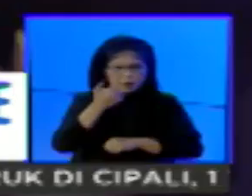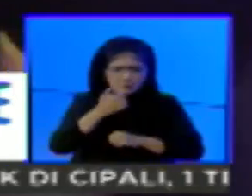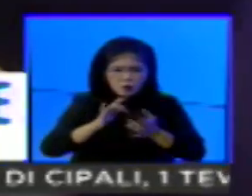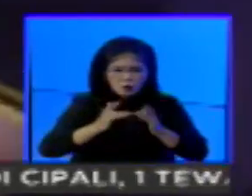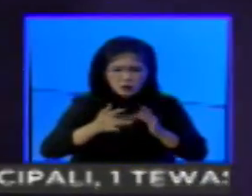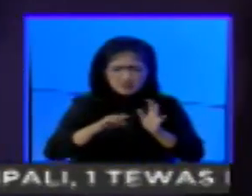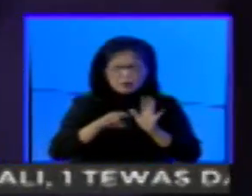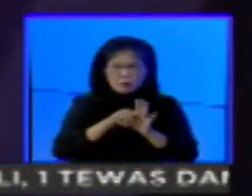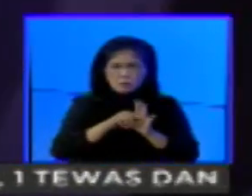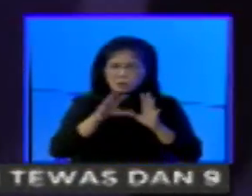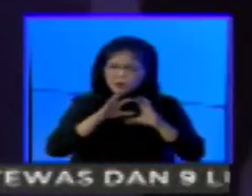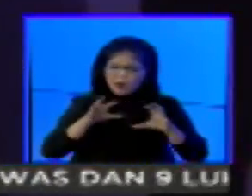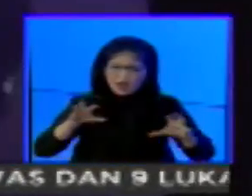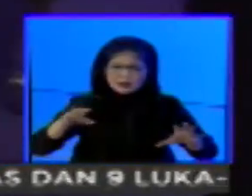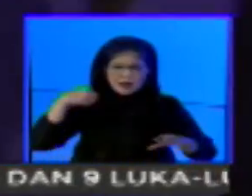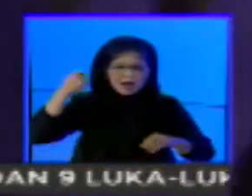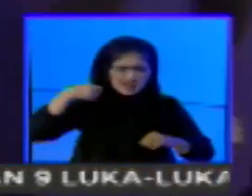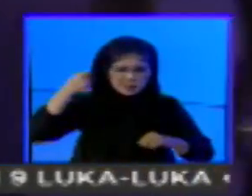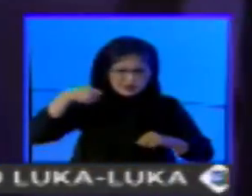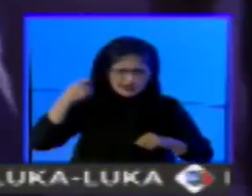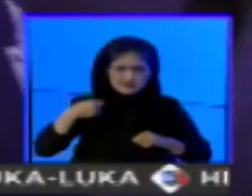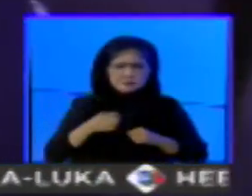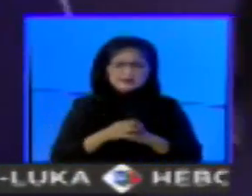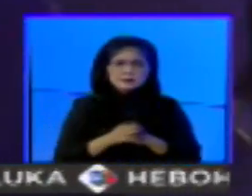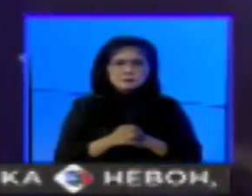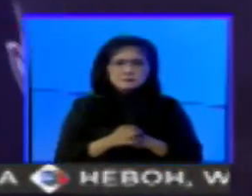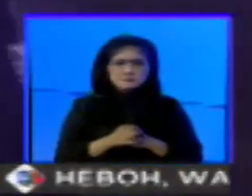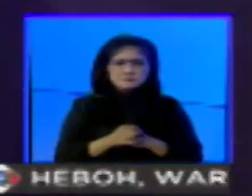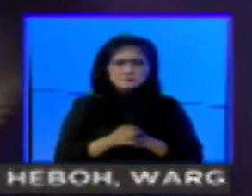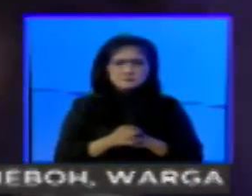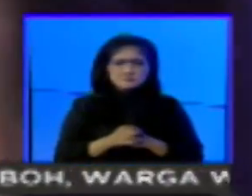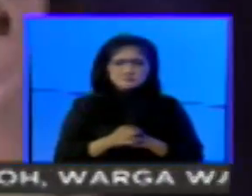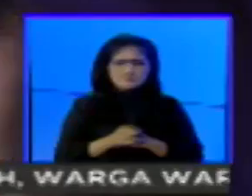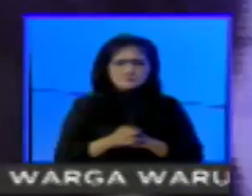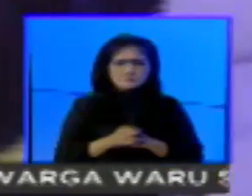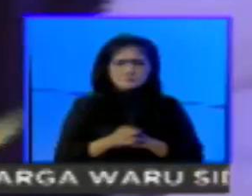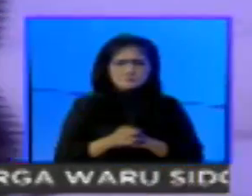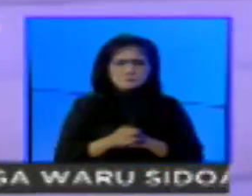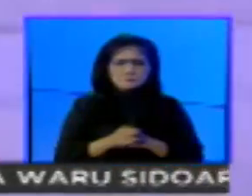banyak artis. Dari Surabaya, Jawa Timur, Hari Tambayong, iNews, melaporkan.